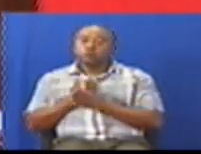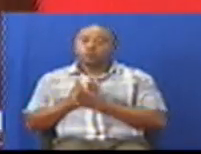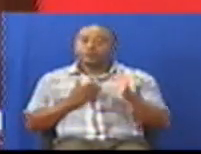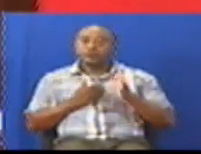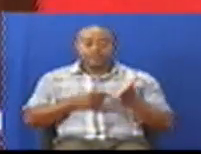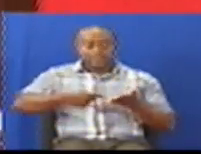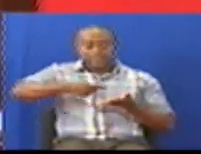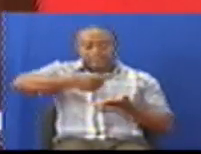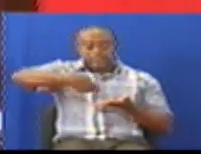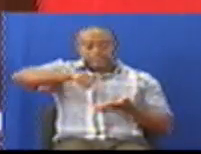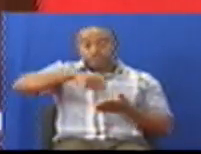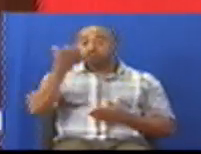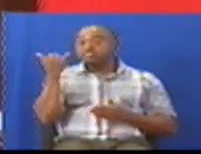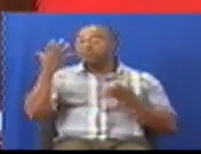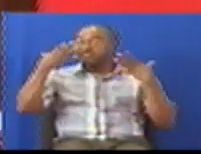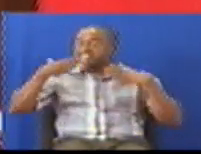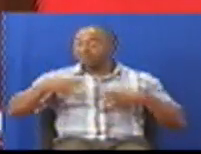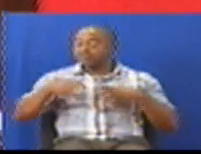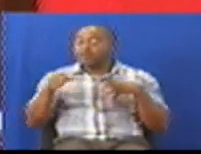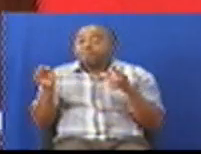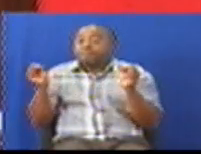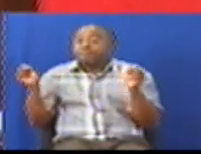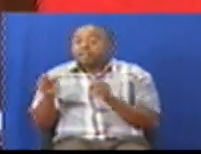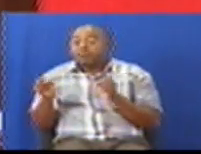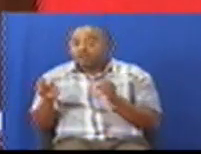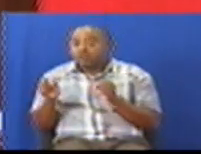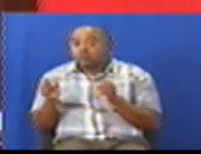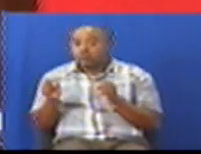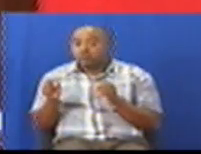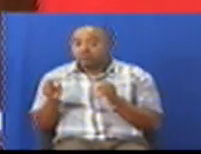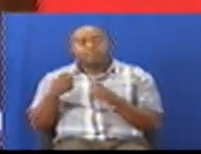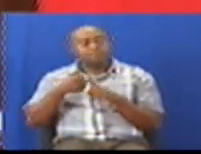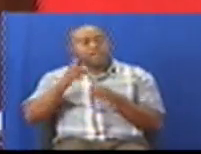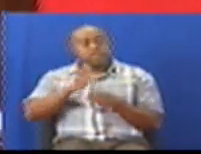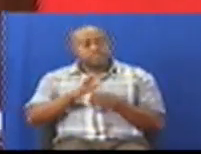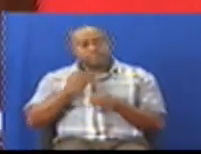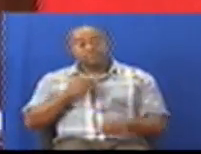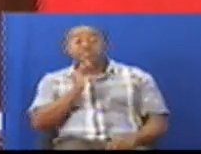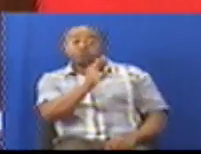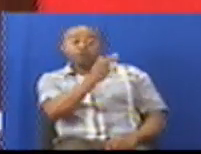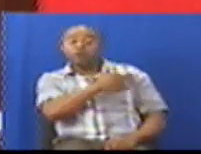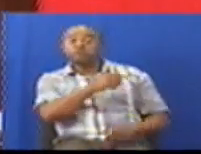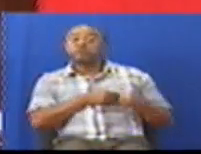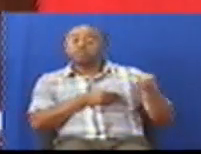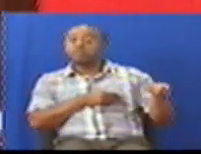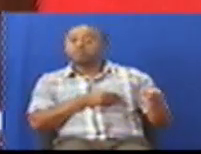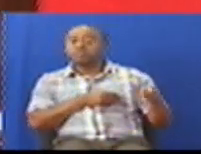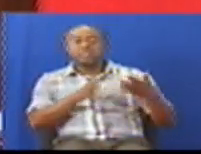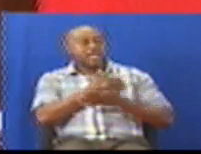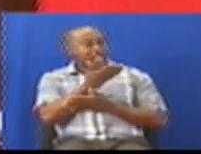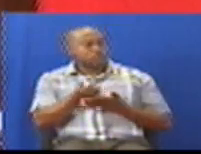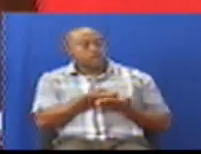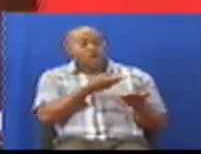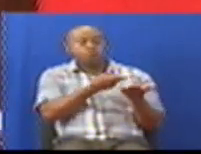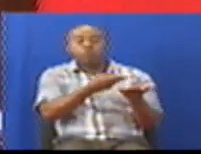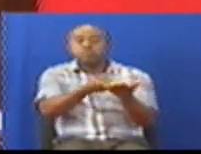cha zamani cha afya cha Makambaku, nimekuwa nimekuambia mara nyingi Jafo, hatuna wodi la wanaume.